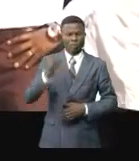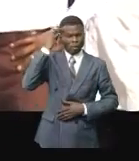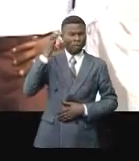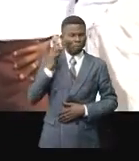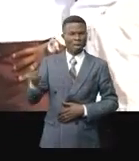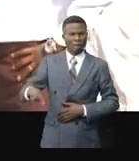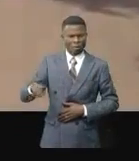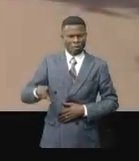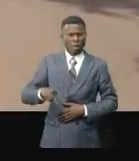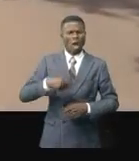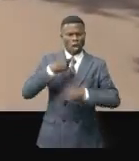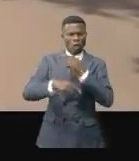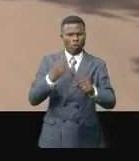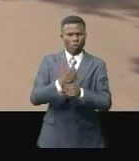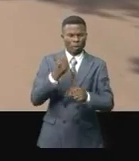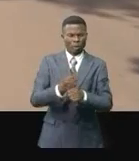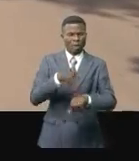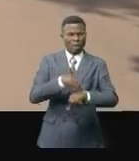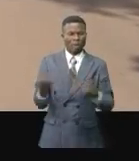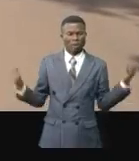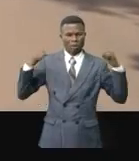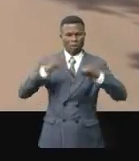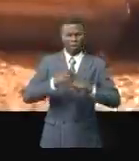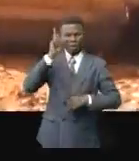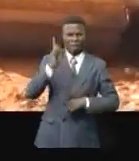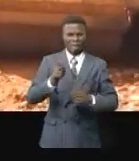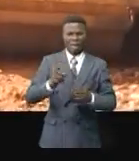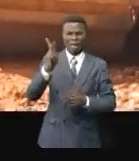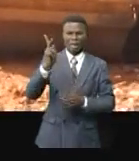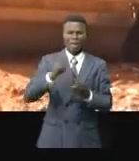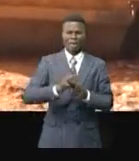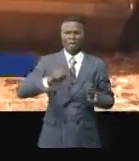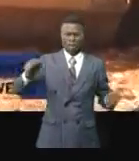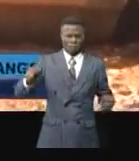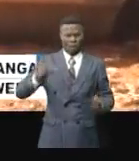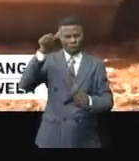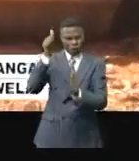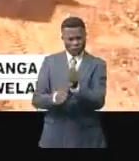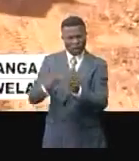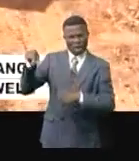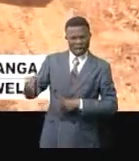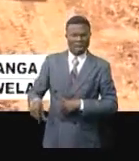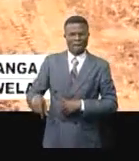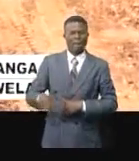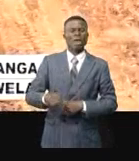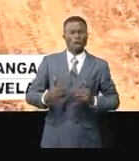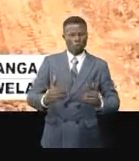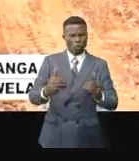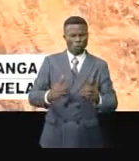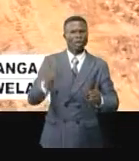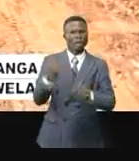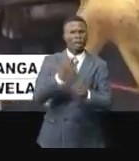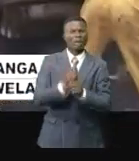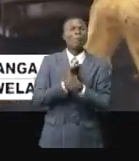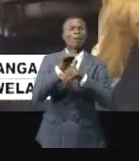la réhabilitation dès cette saison sèche des 5 km dans chaque quartier périphérique de Lubumbashi. Cette action va bien sûr